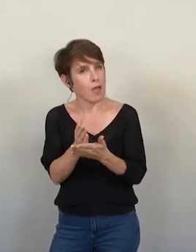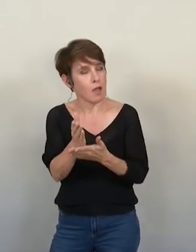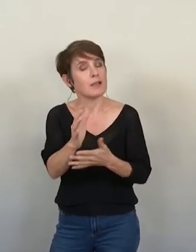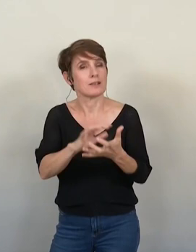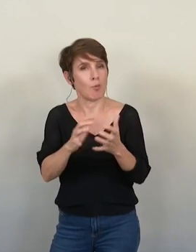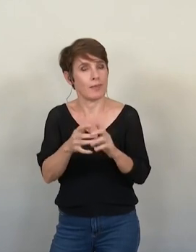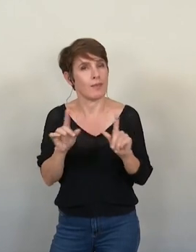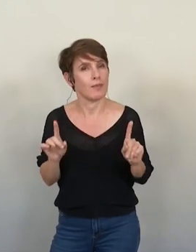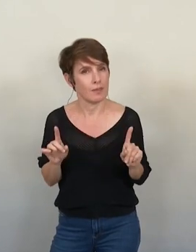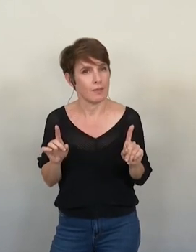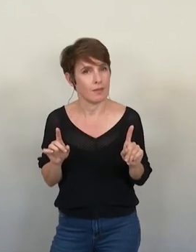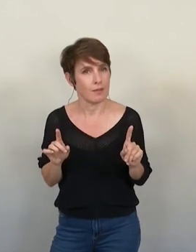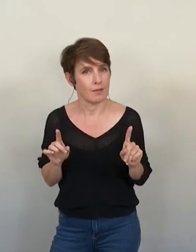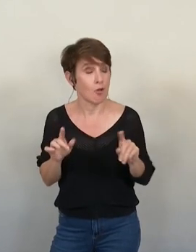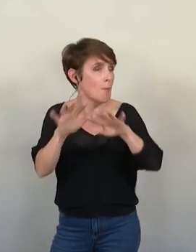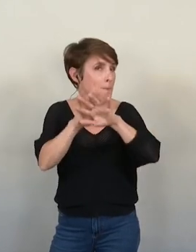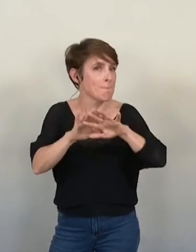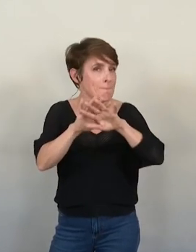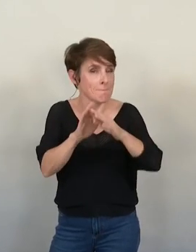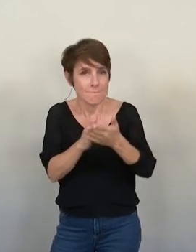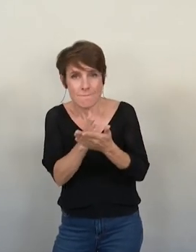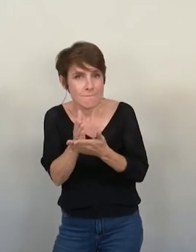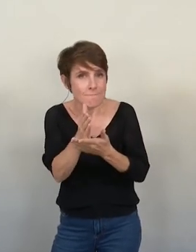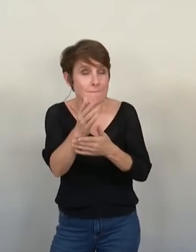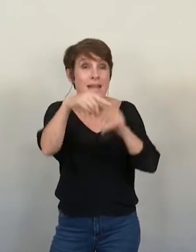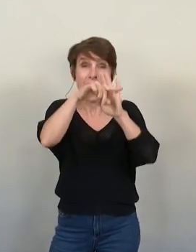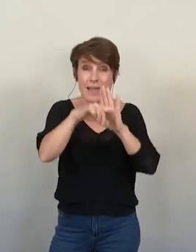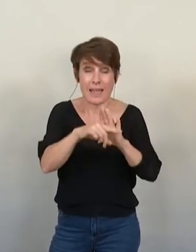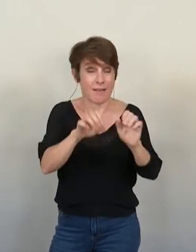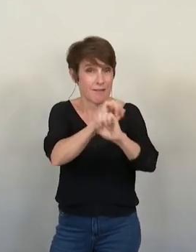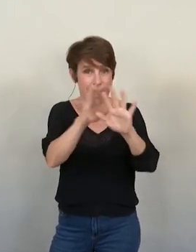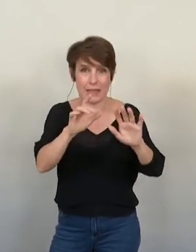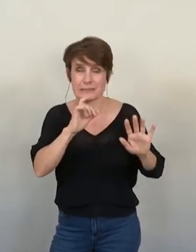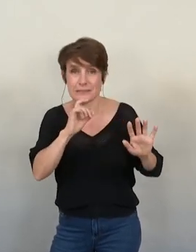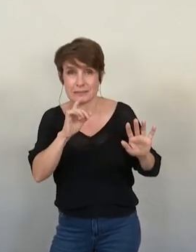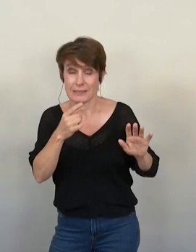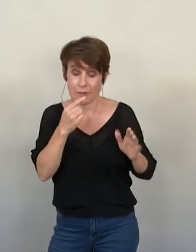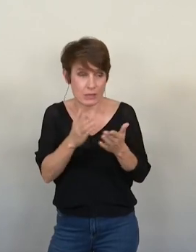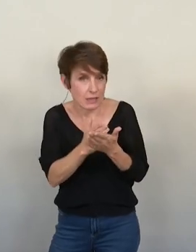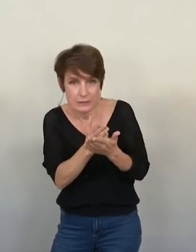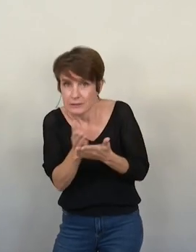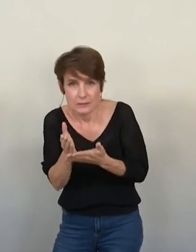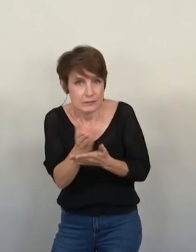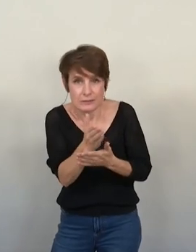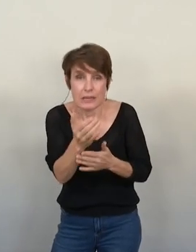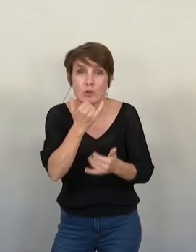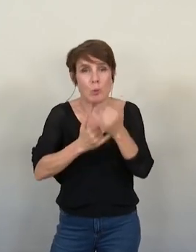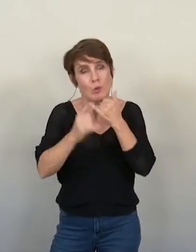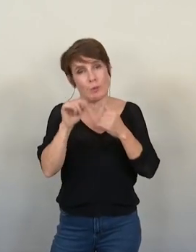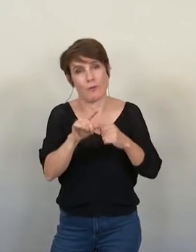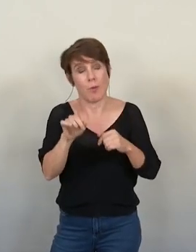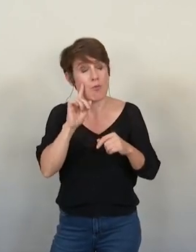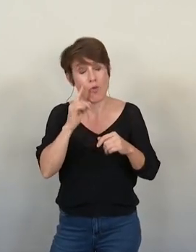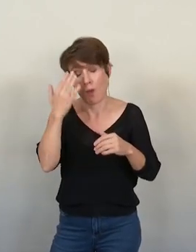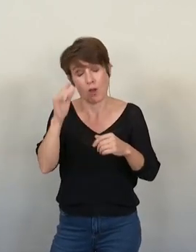effectivement et qui n'est pas balisé en tout cas en terme réglementaire et donc qui nécessite effectivement de ne pas se tromper parce que nous serons attaqués je